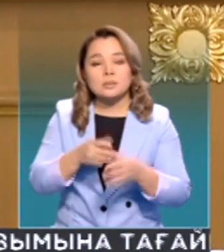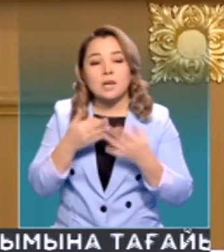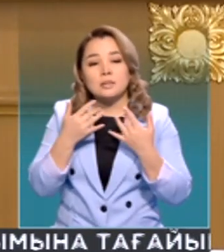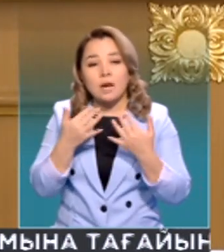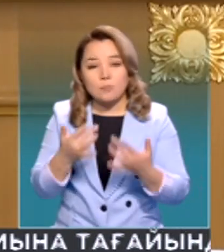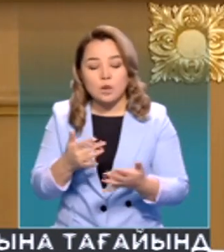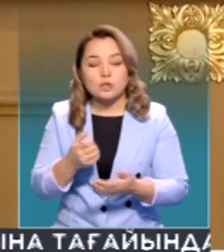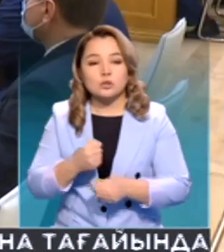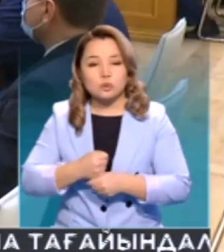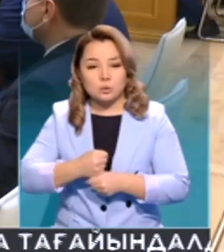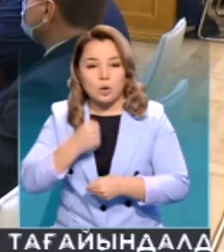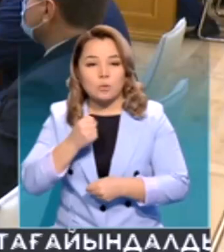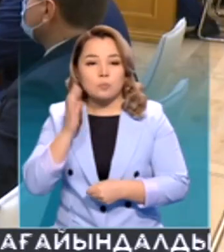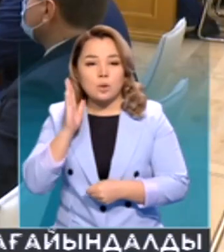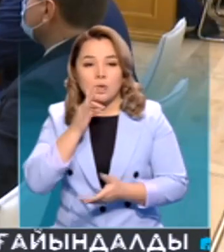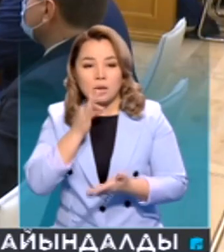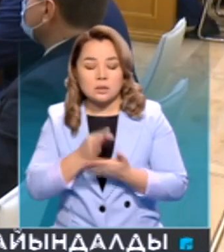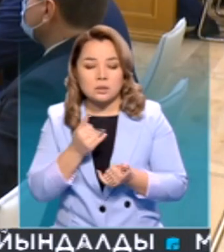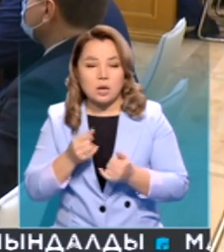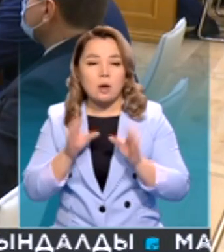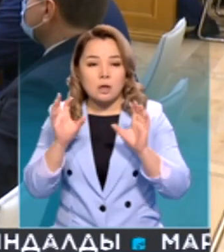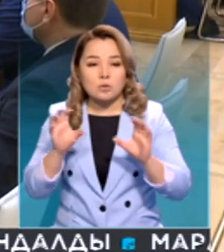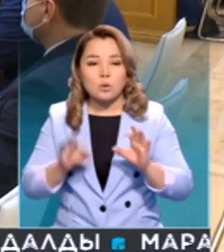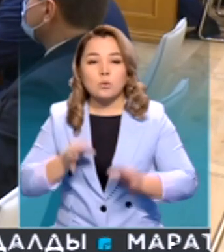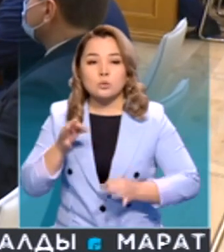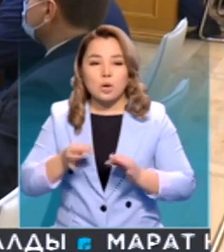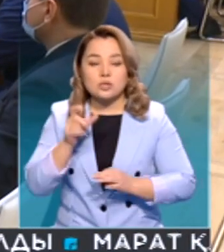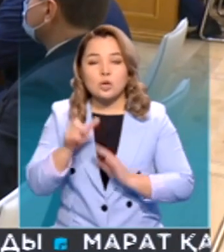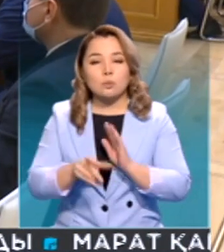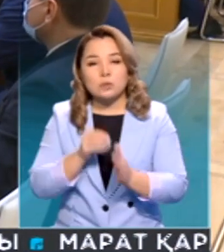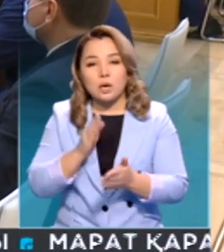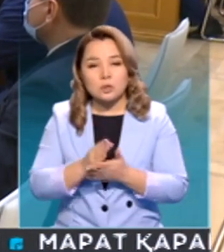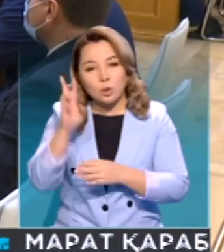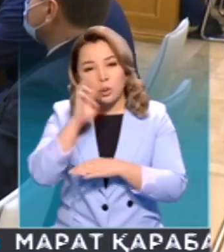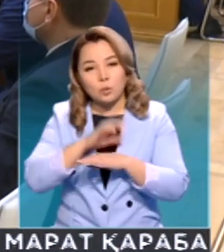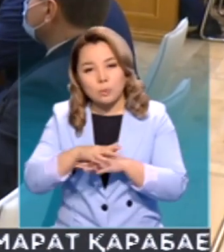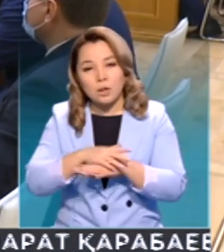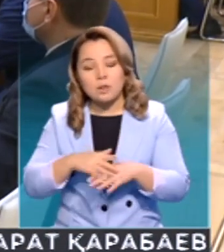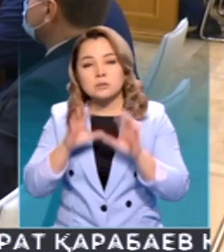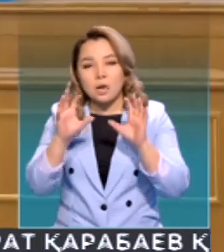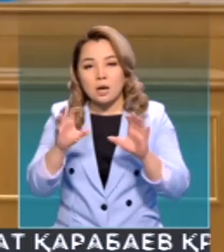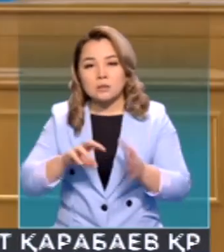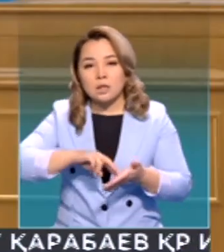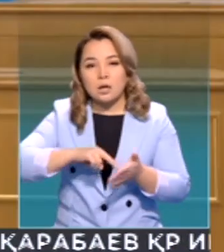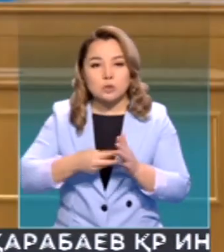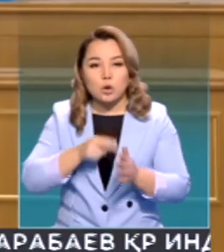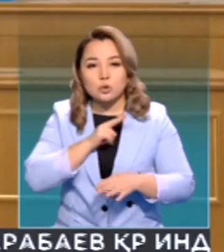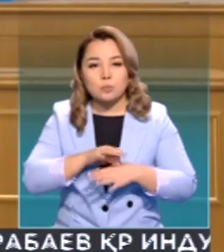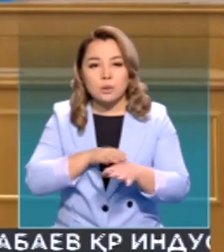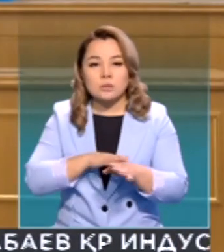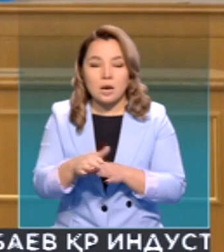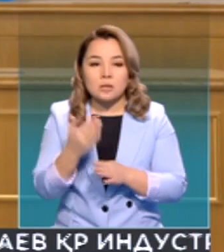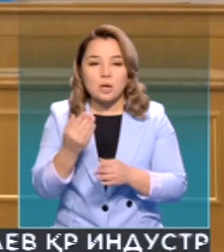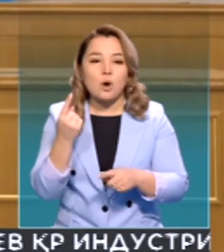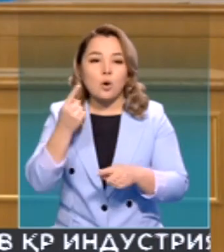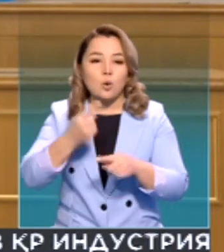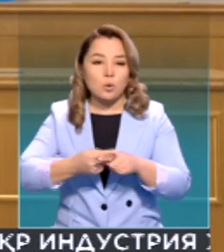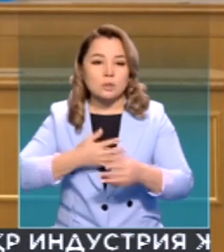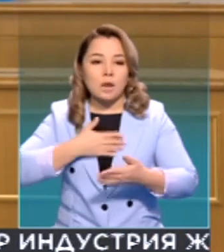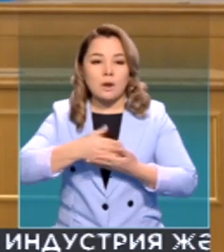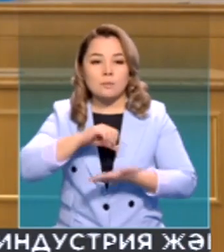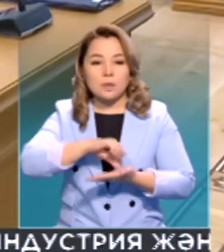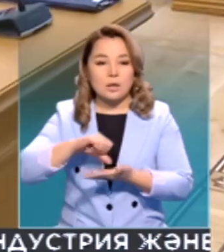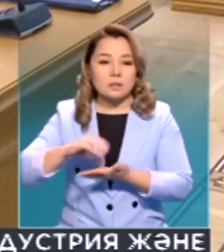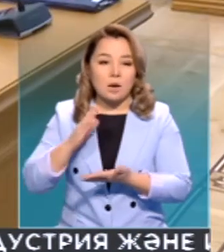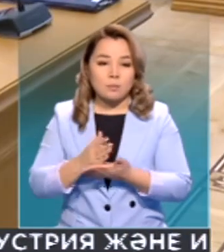айтарлықтай күшейеді. Конституциялық сот депутаттардың және үкіметтің заң шығару жұмысына оң ықпал етеді.